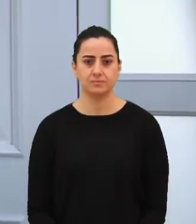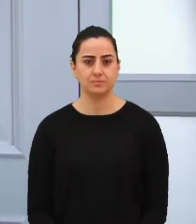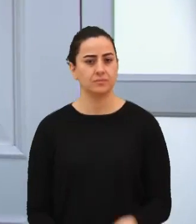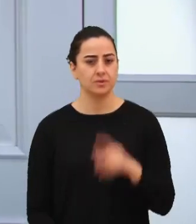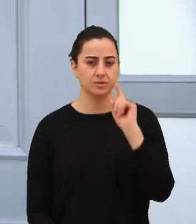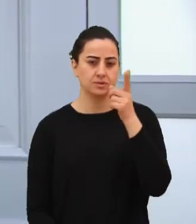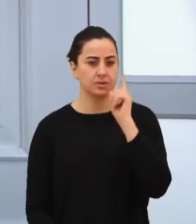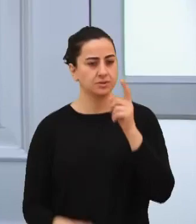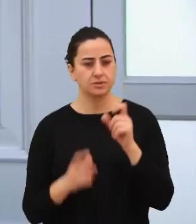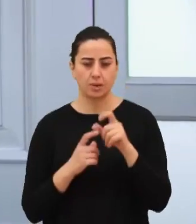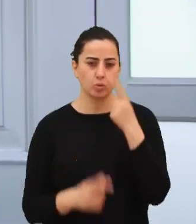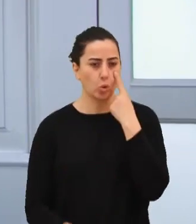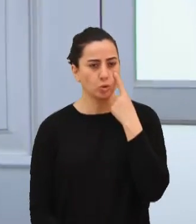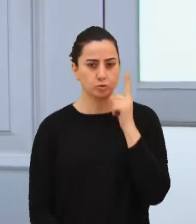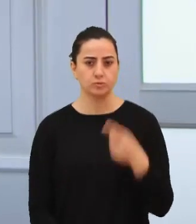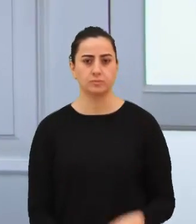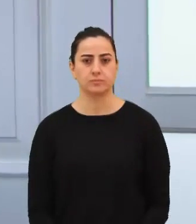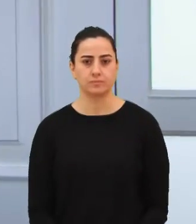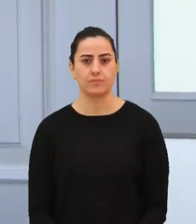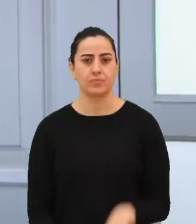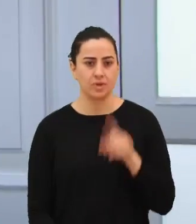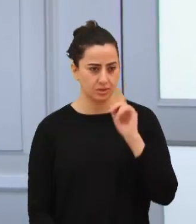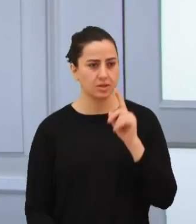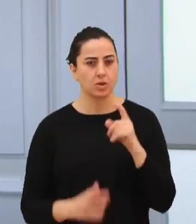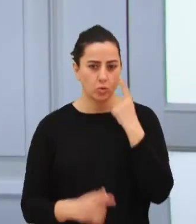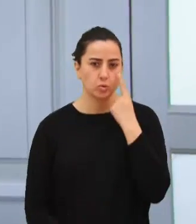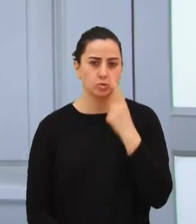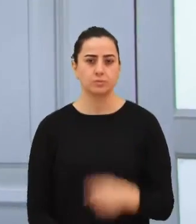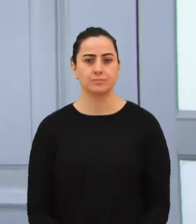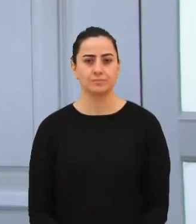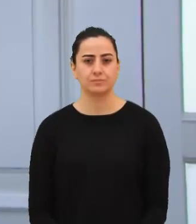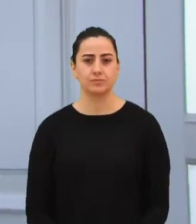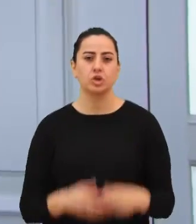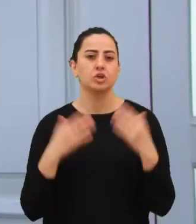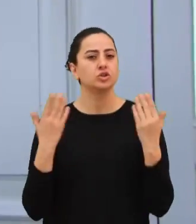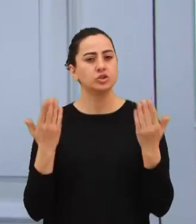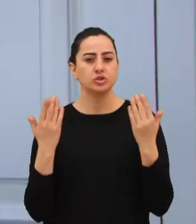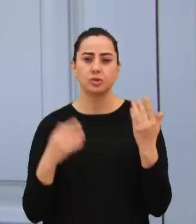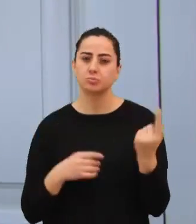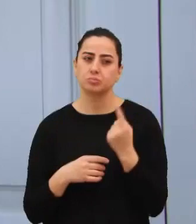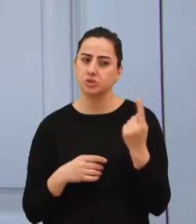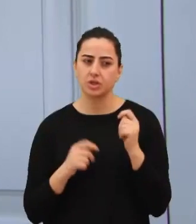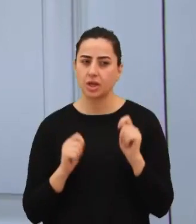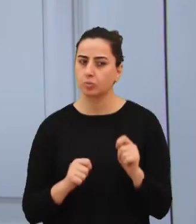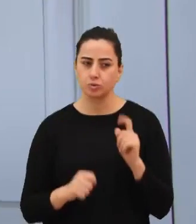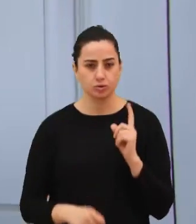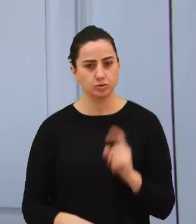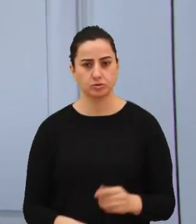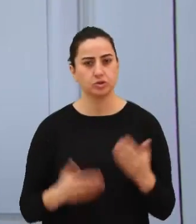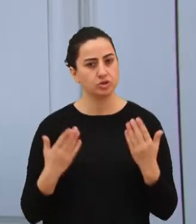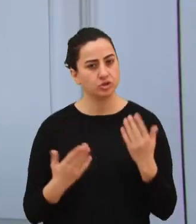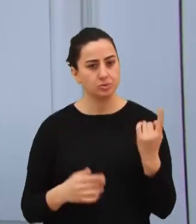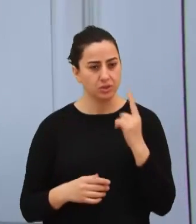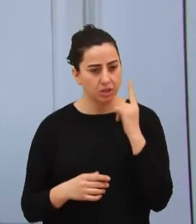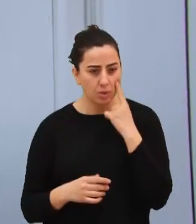Sen görürsün Sarp. Sen görürsün. İnşallah bir şey yapıyorsundur.